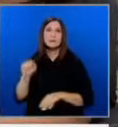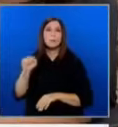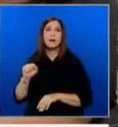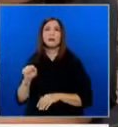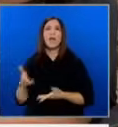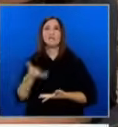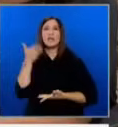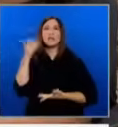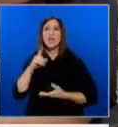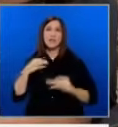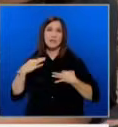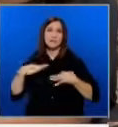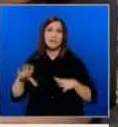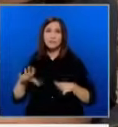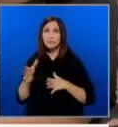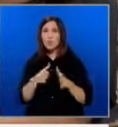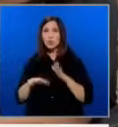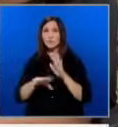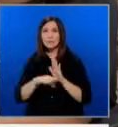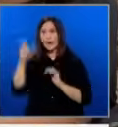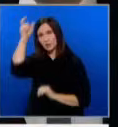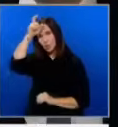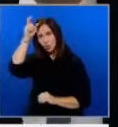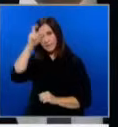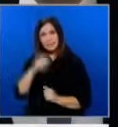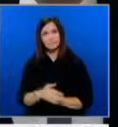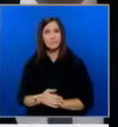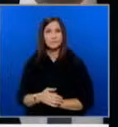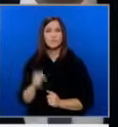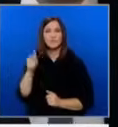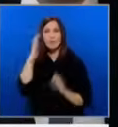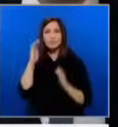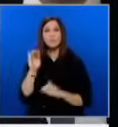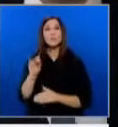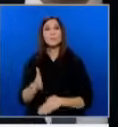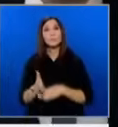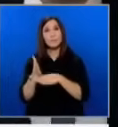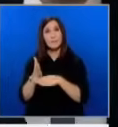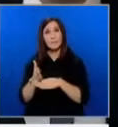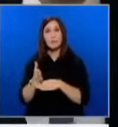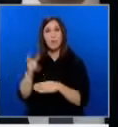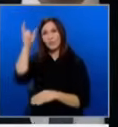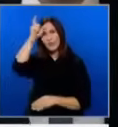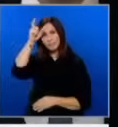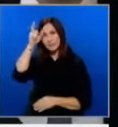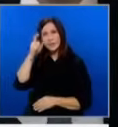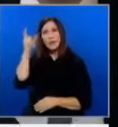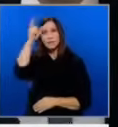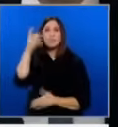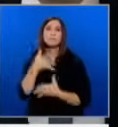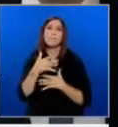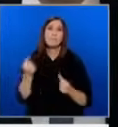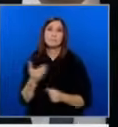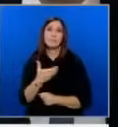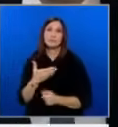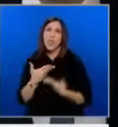Величие и независимите народни представители от ДПС. Това правителство ще бъде подкрепено от ДПС. ДПС без